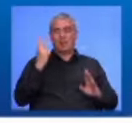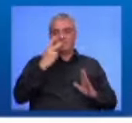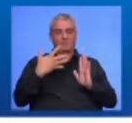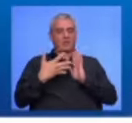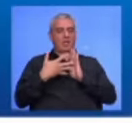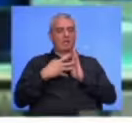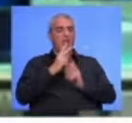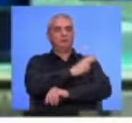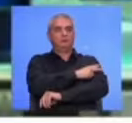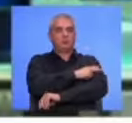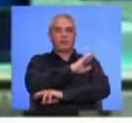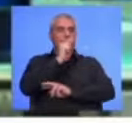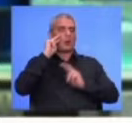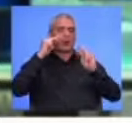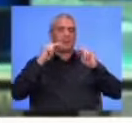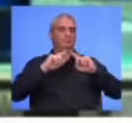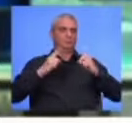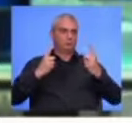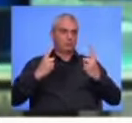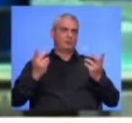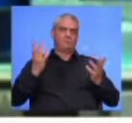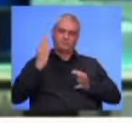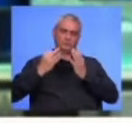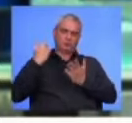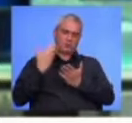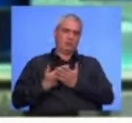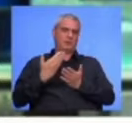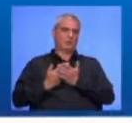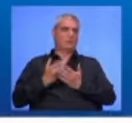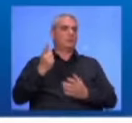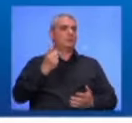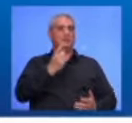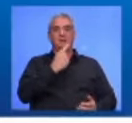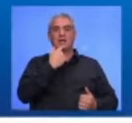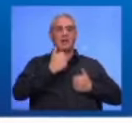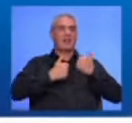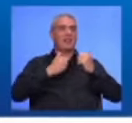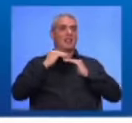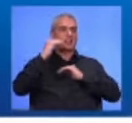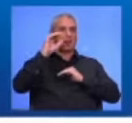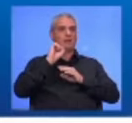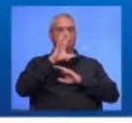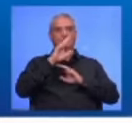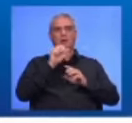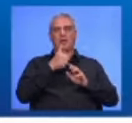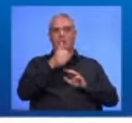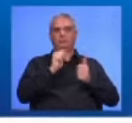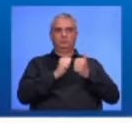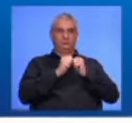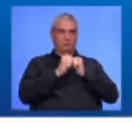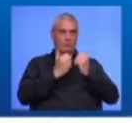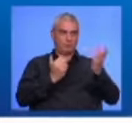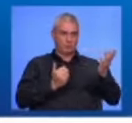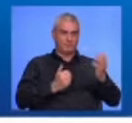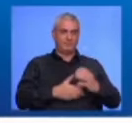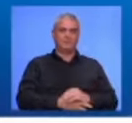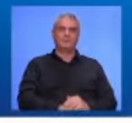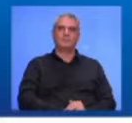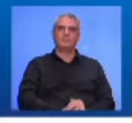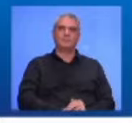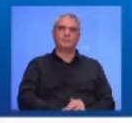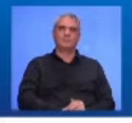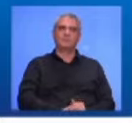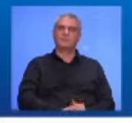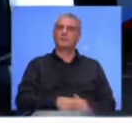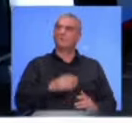משטרתית על כל היבטיה השונים, ושיתנו את הדין. רק נציין שליגת העל משודרת בערוץ הספורט, והם נתנו לנו את החומר. בומבך,